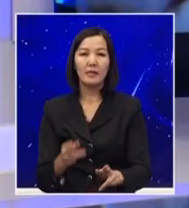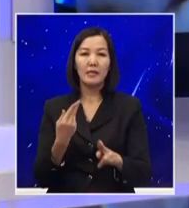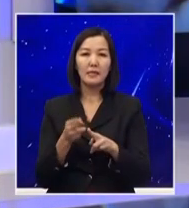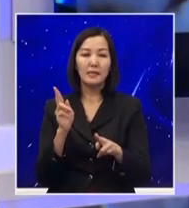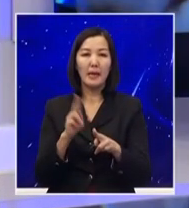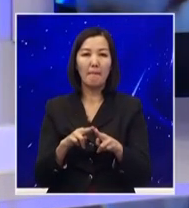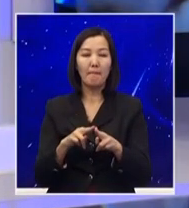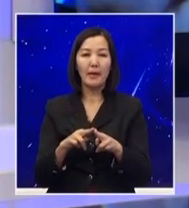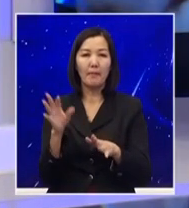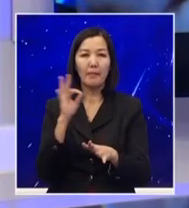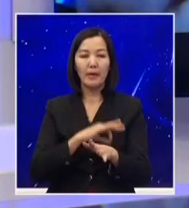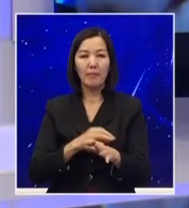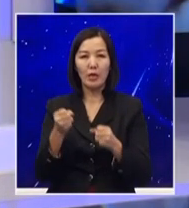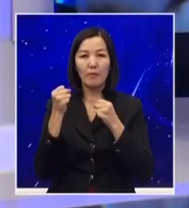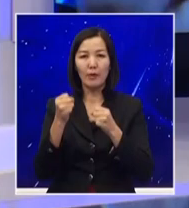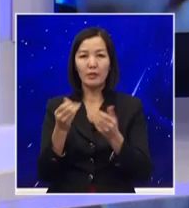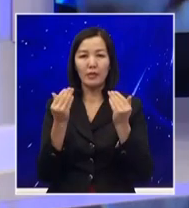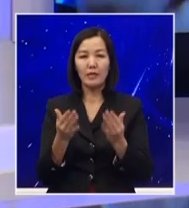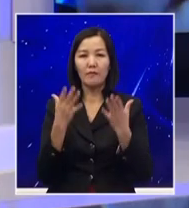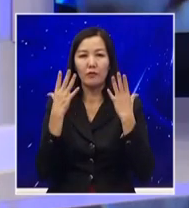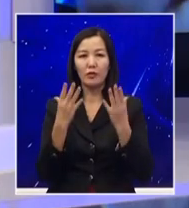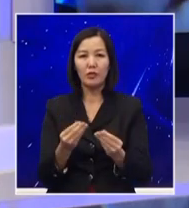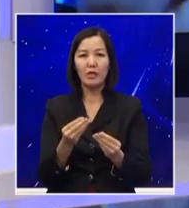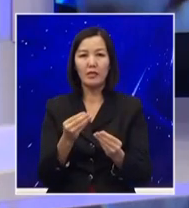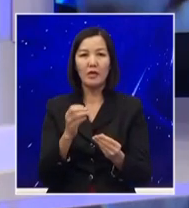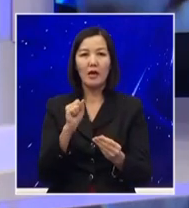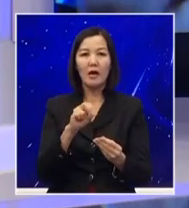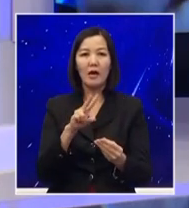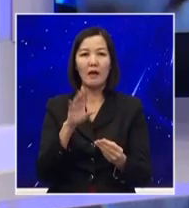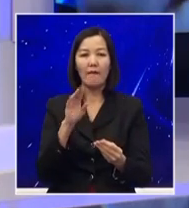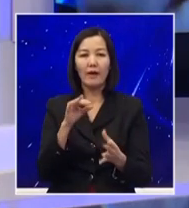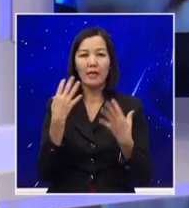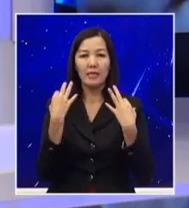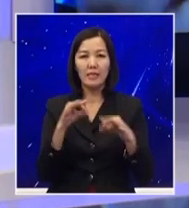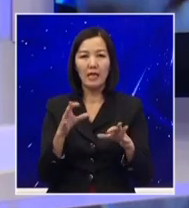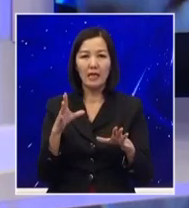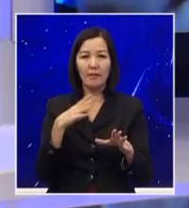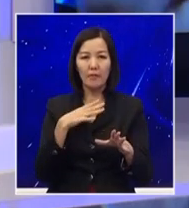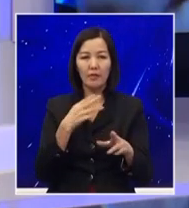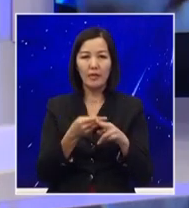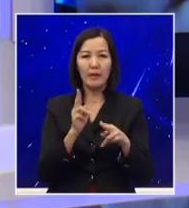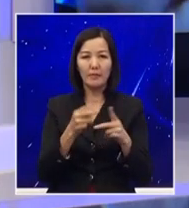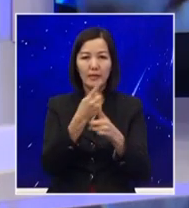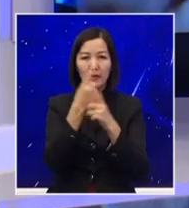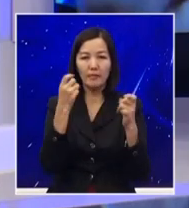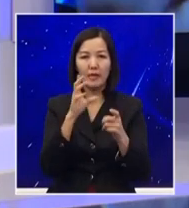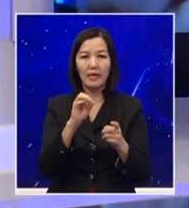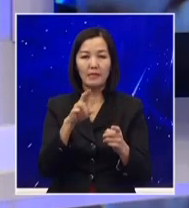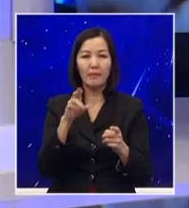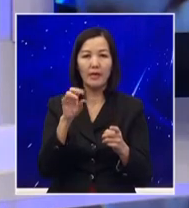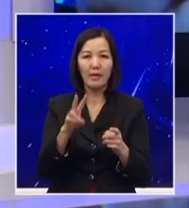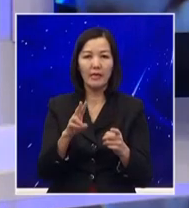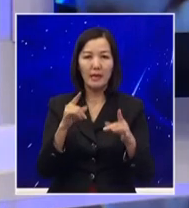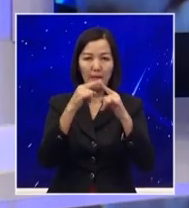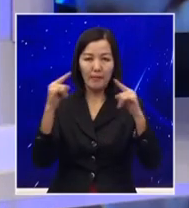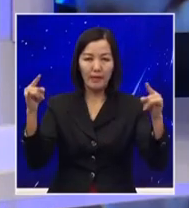Самый прибыльный боксер на сегодняшний день Сауль Канело Альварес стал свободным агентом. Об этом сообщает ESPN.